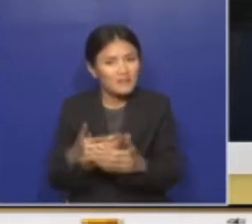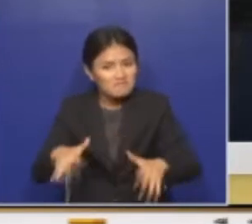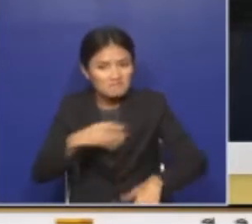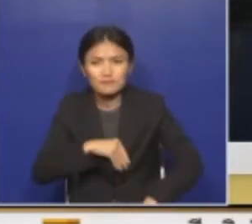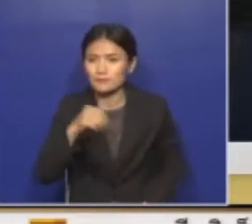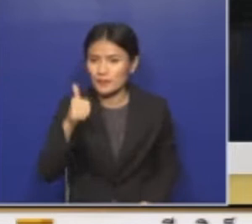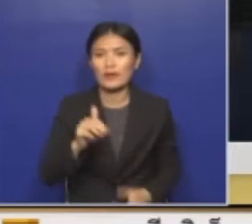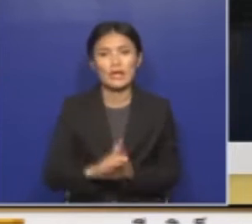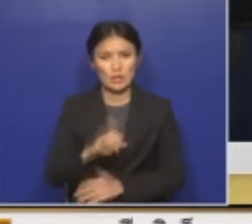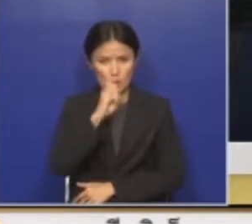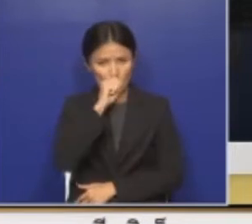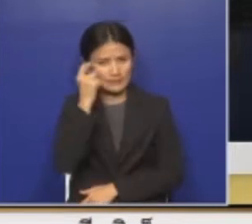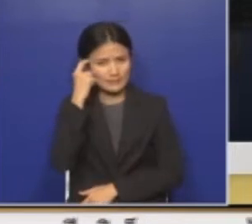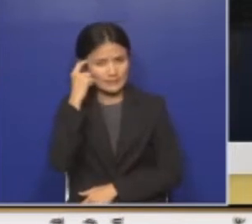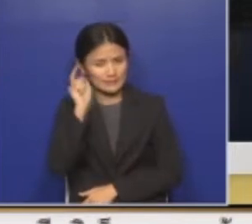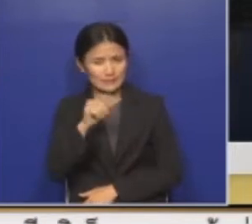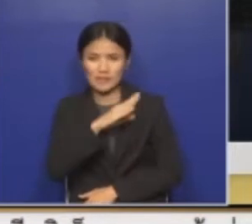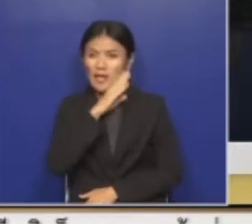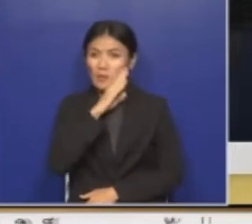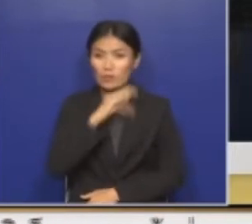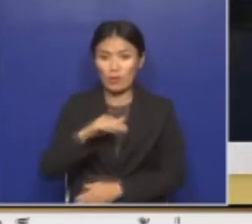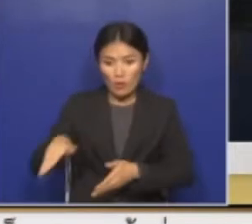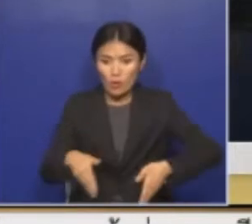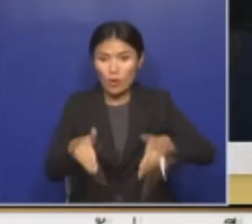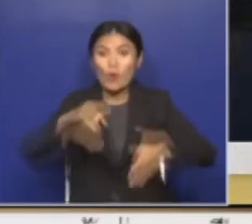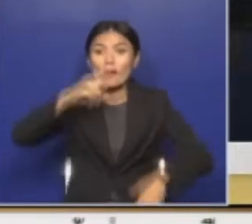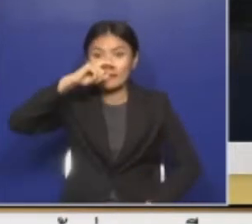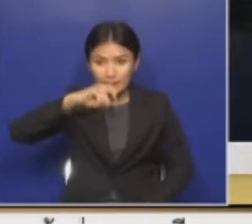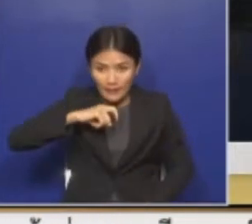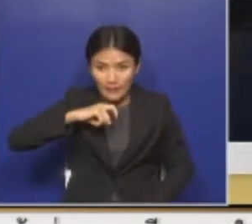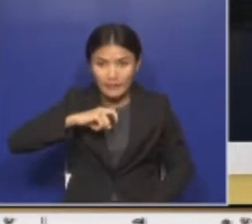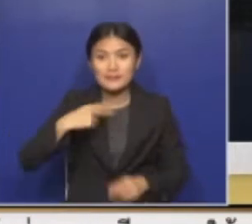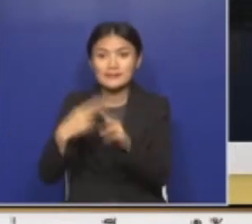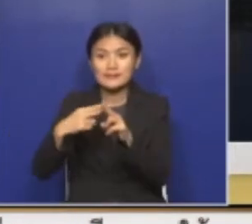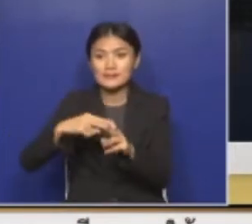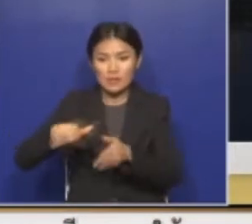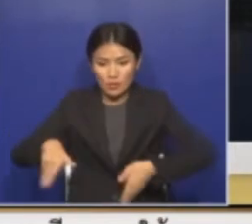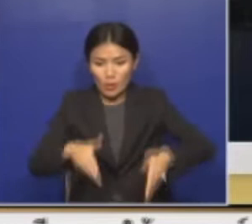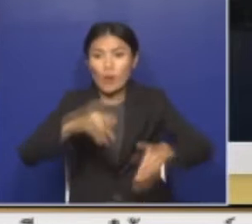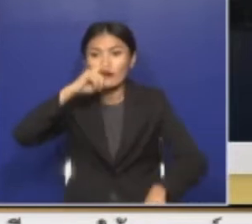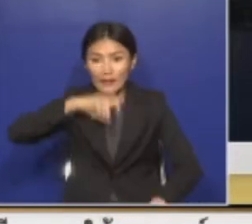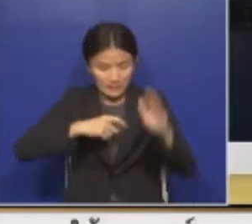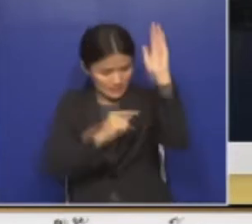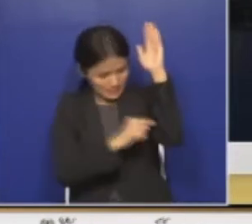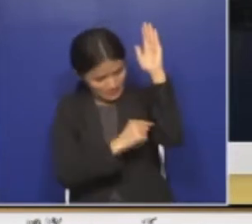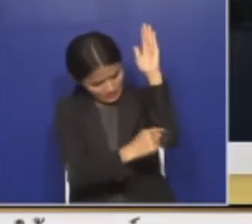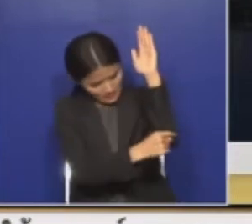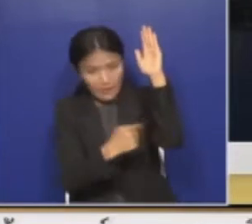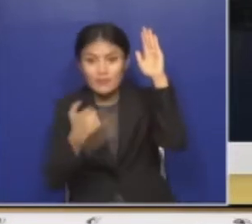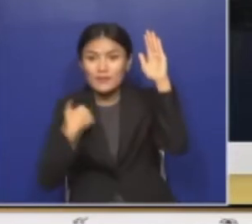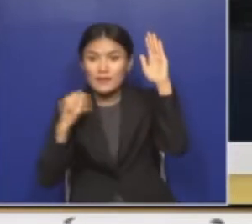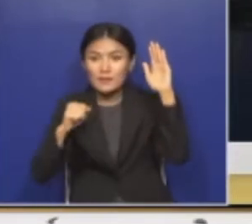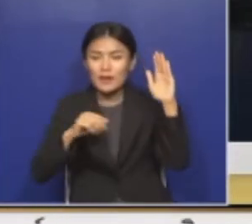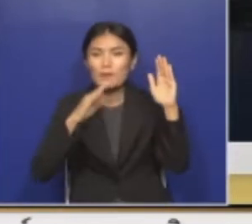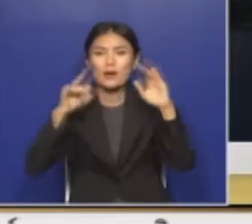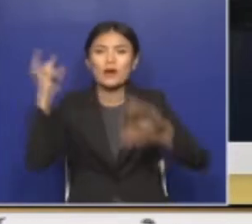ท่านได้คิดว่าถ้าเกิดของไทยปุ๊บนะครับการท่องเที่ยวอนามันและอ่าวไทยเรือท่อง